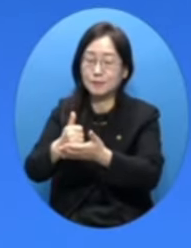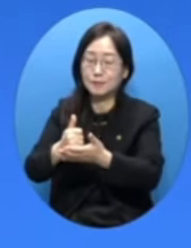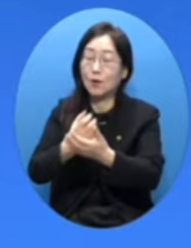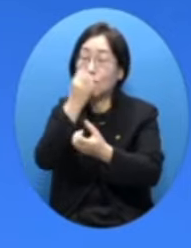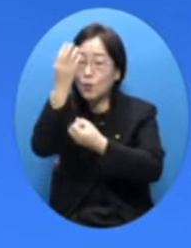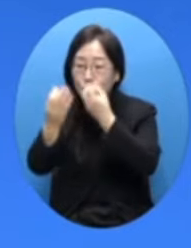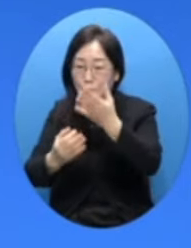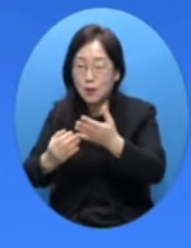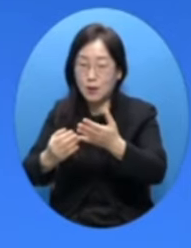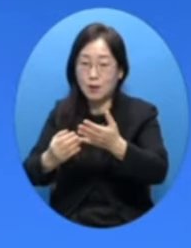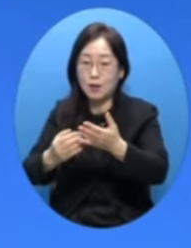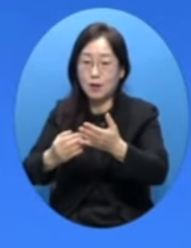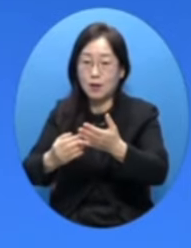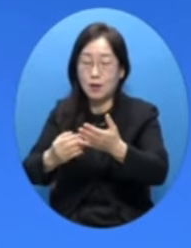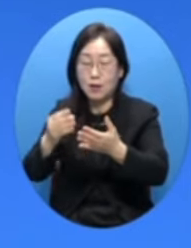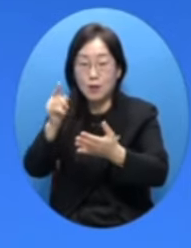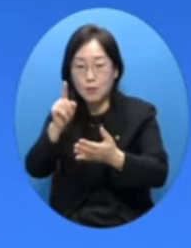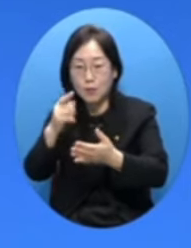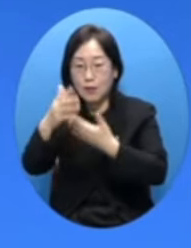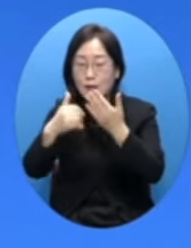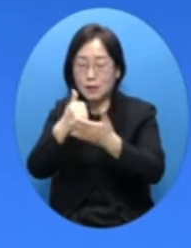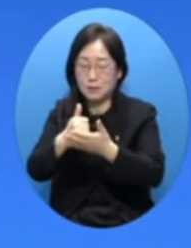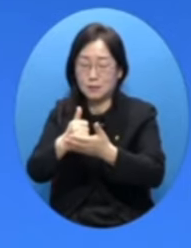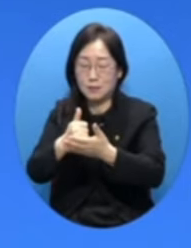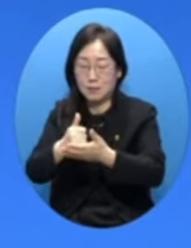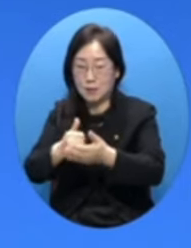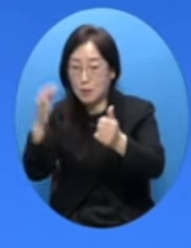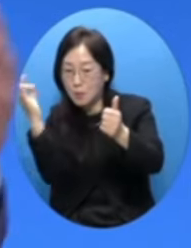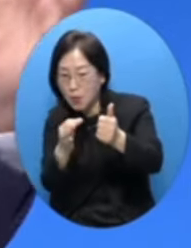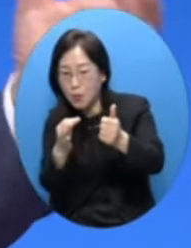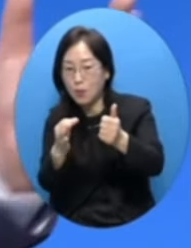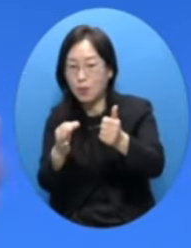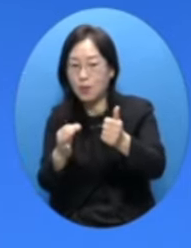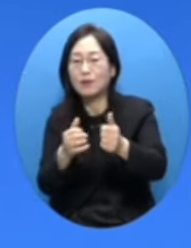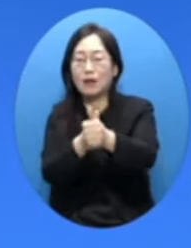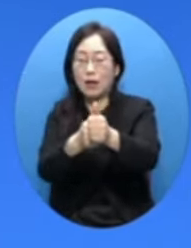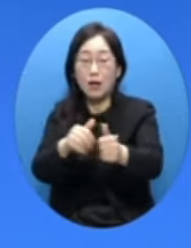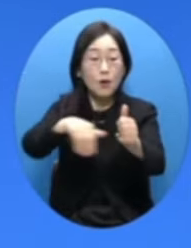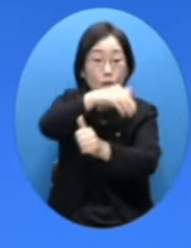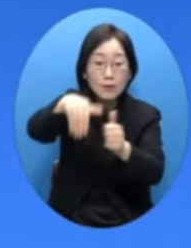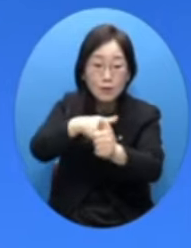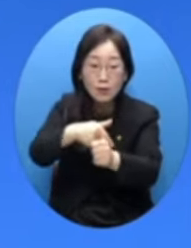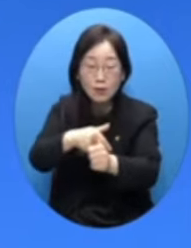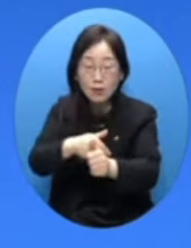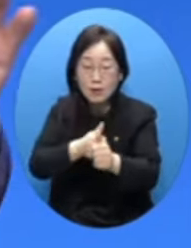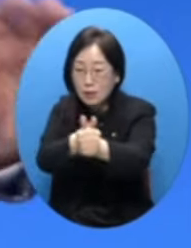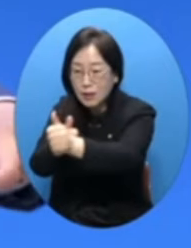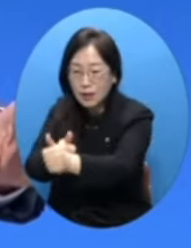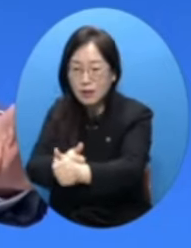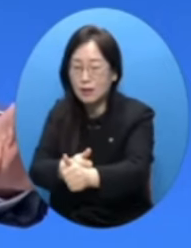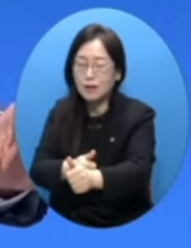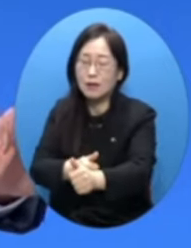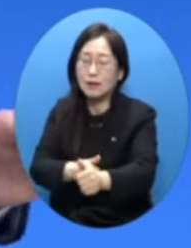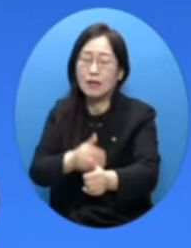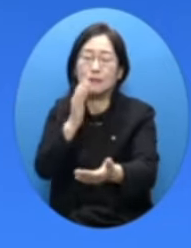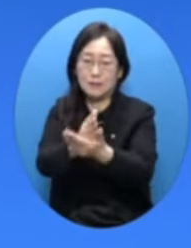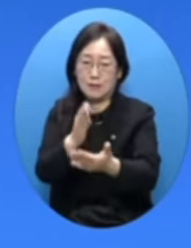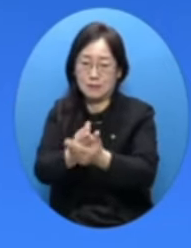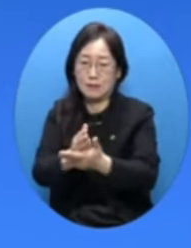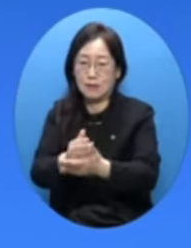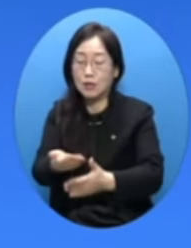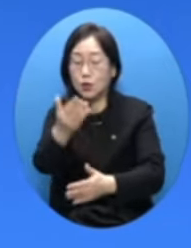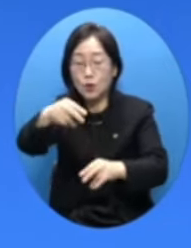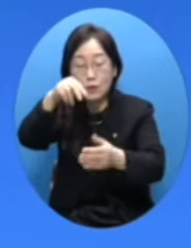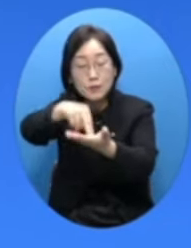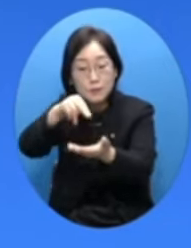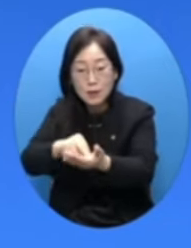여러분의 삶을 주고 인도해 나가는 것이지, 여러분 환경이 여러분이 바꾸는 것이 아닙니다. 여러분이 어떤 자리에 처했다고 할지라도 여러분